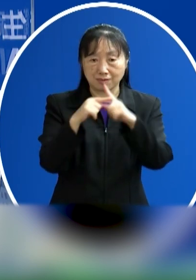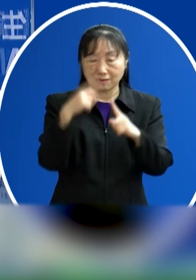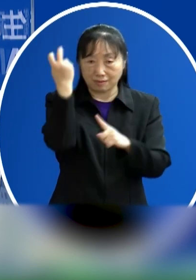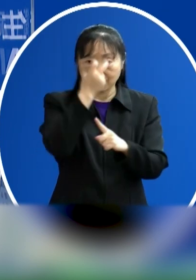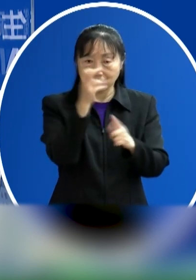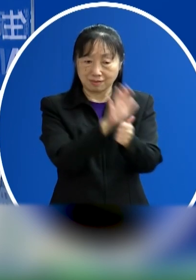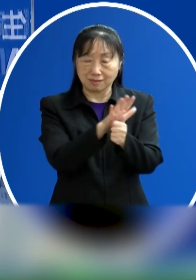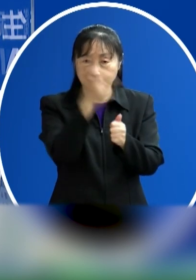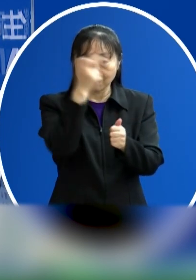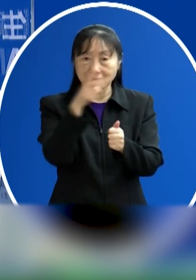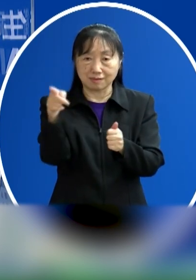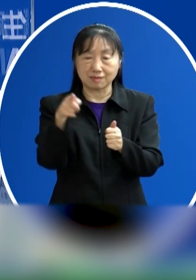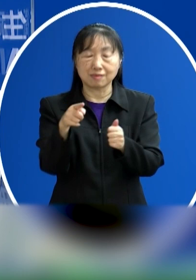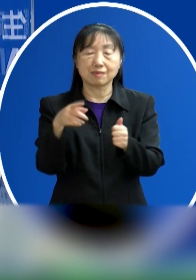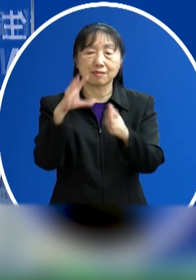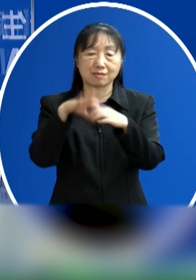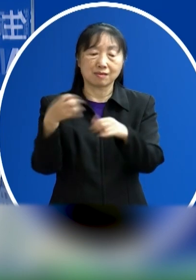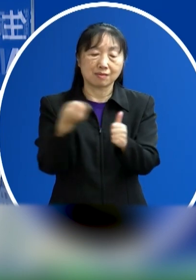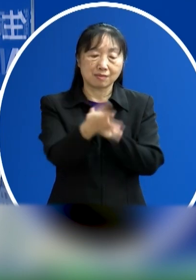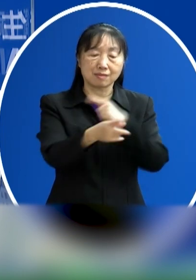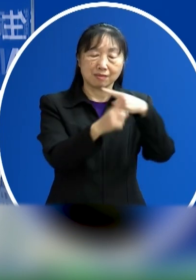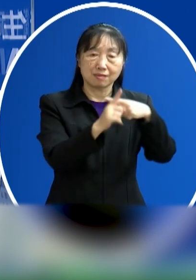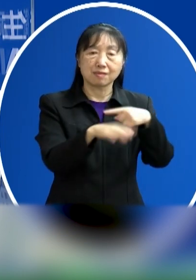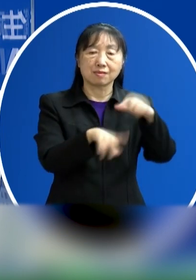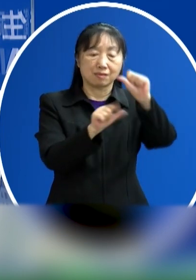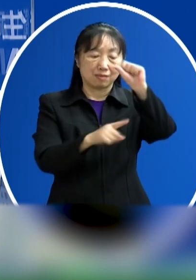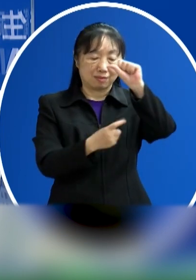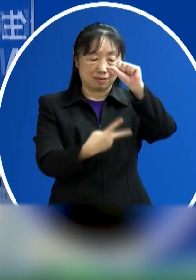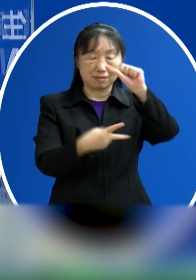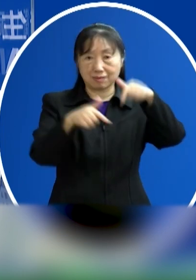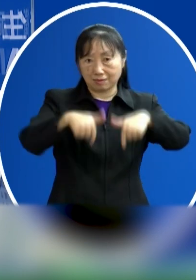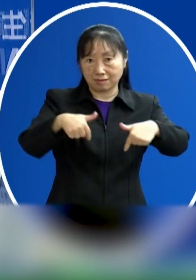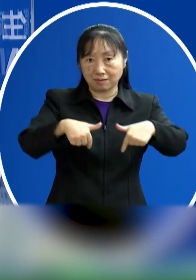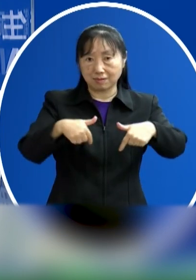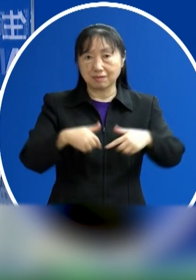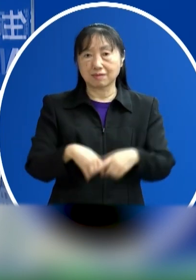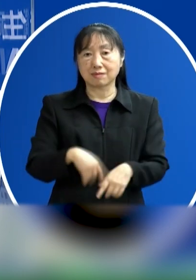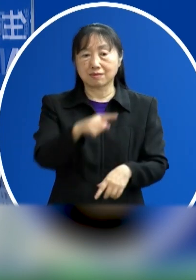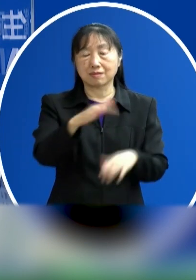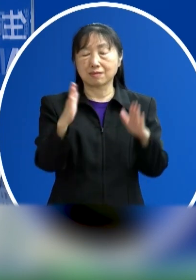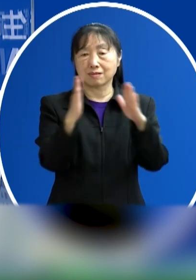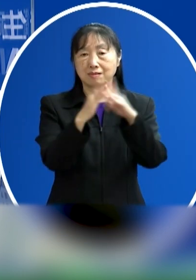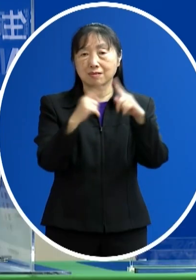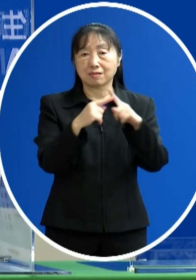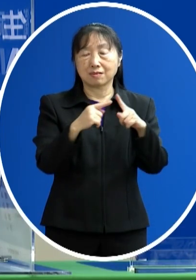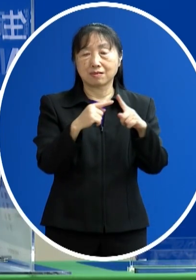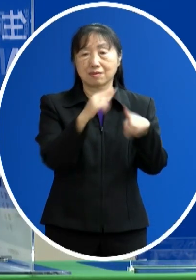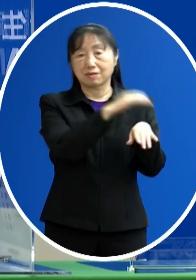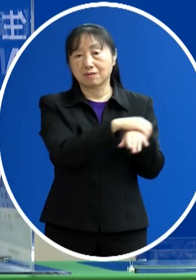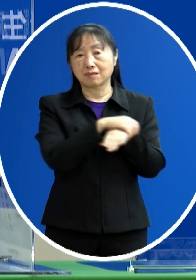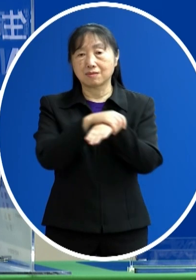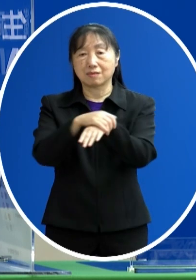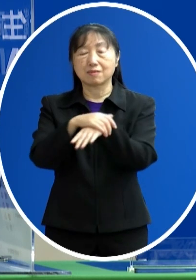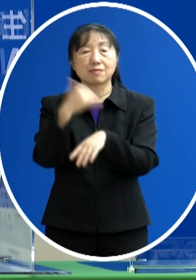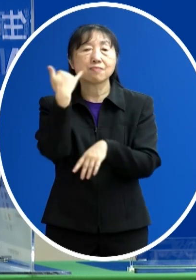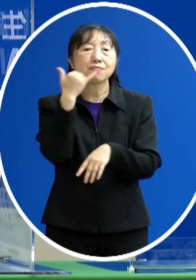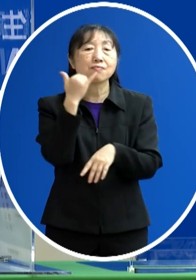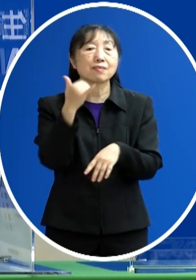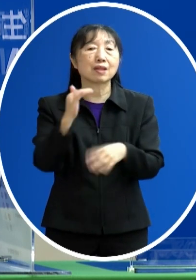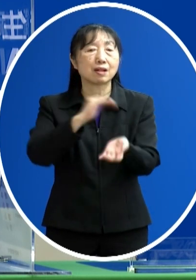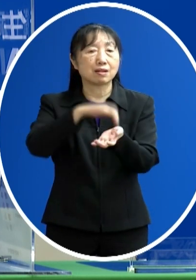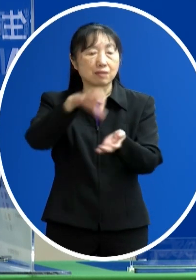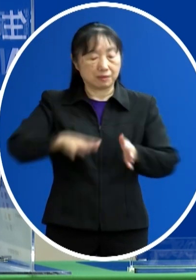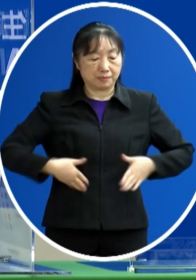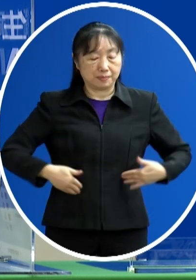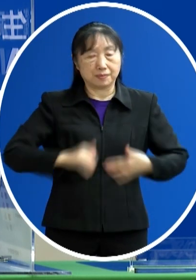者有确诊哈，那在5月12号的下午的时候呢，由家属带到这个我们布利基隆医院的急诊